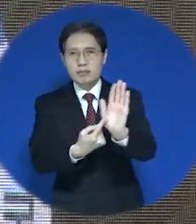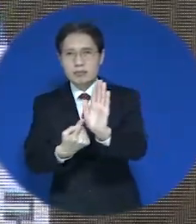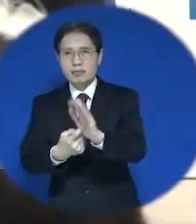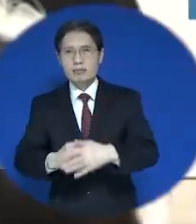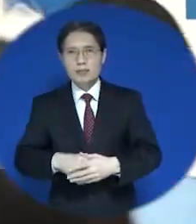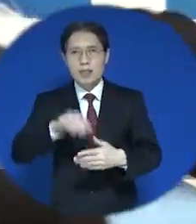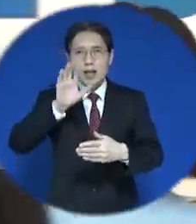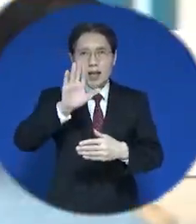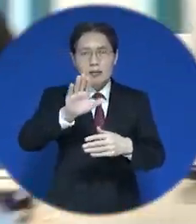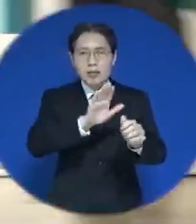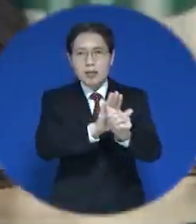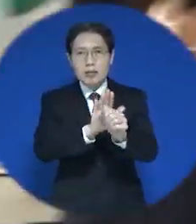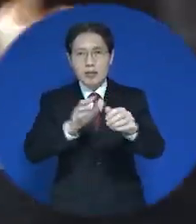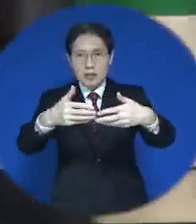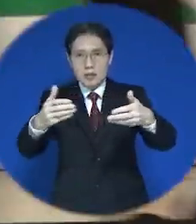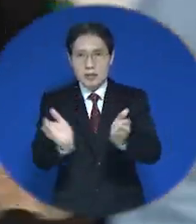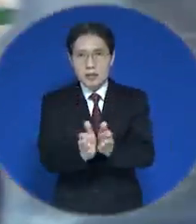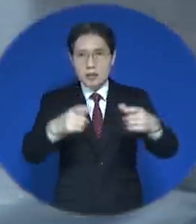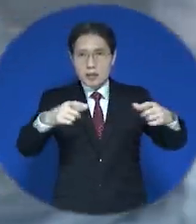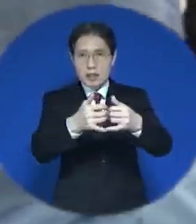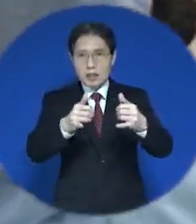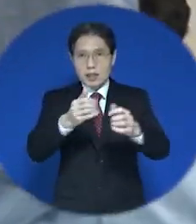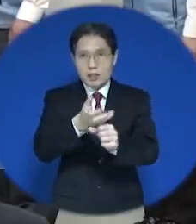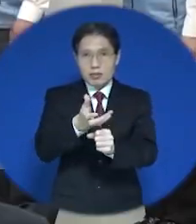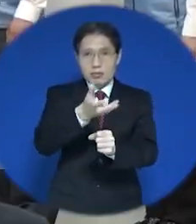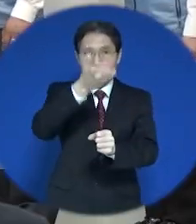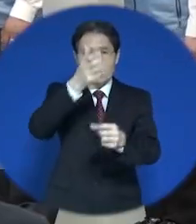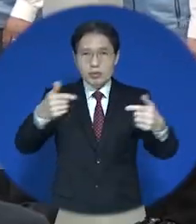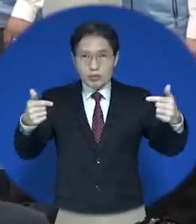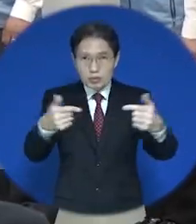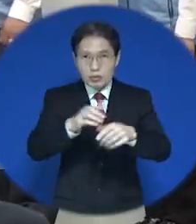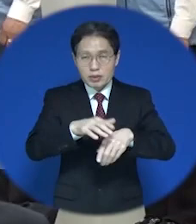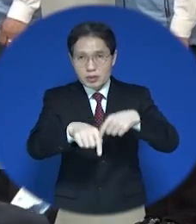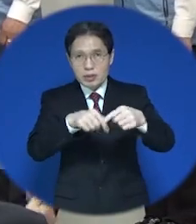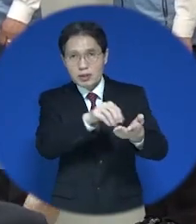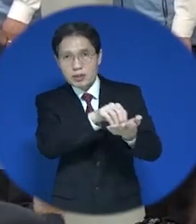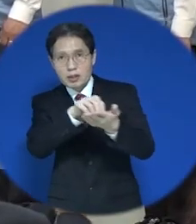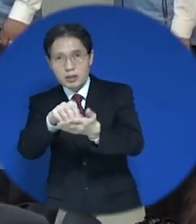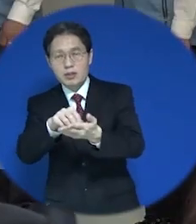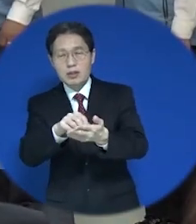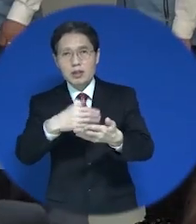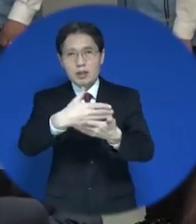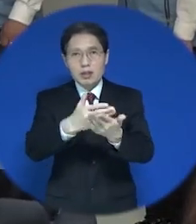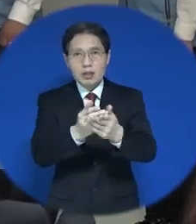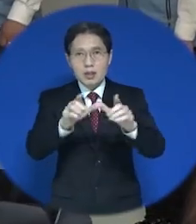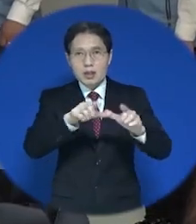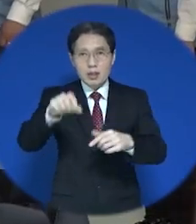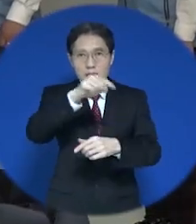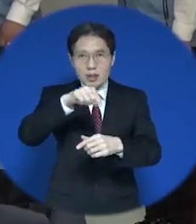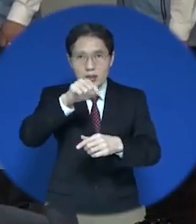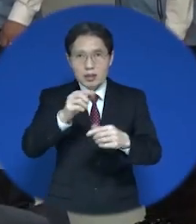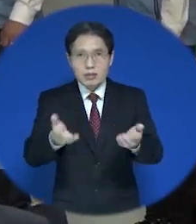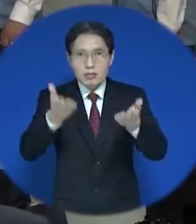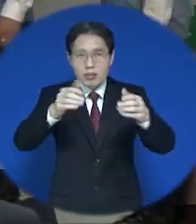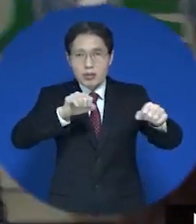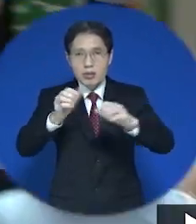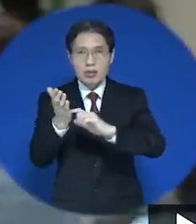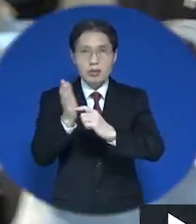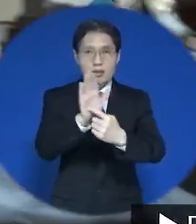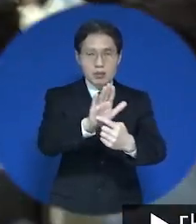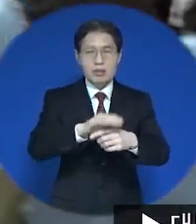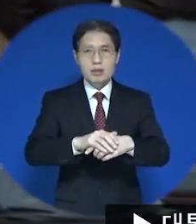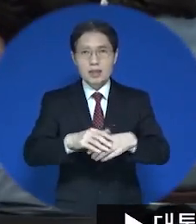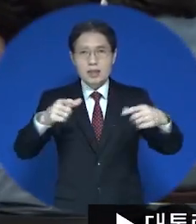알렸습니다 앞으로 서포터즈들은 시민들이 탄소중립 실천 방안에 동참하도록 다양한 생활 속 자원 봉사활동을